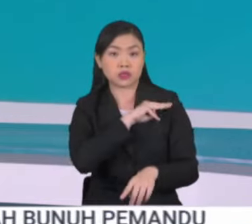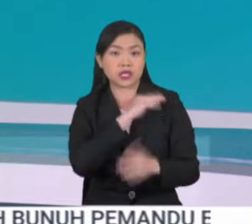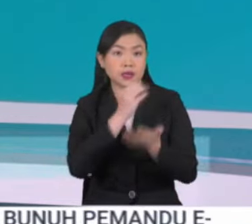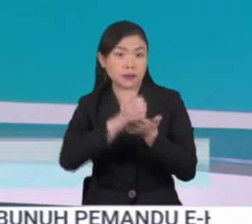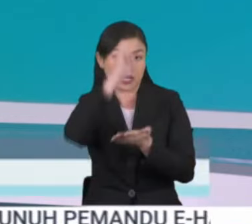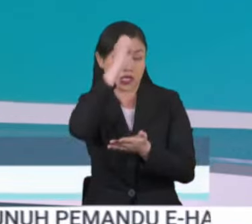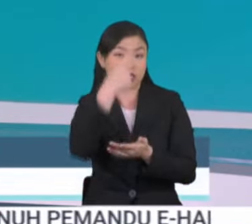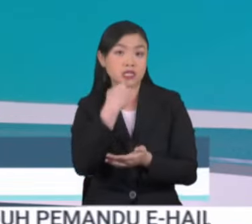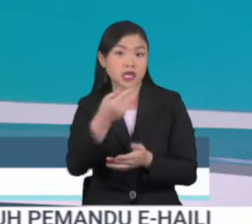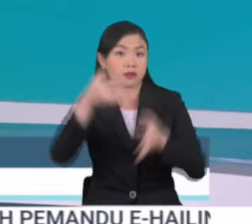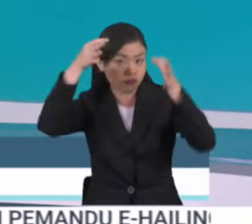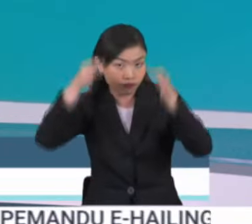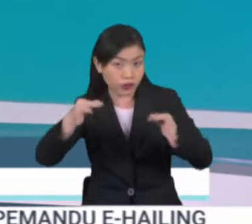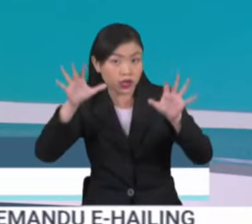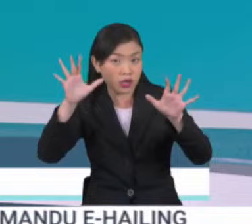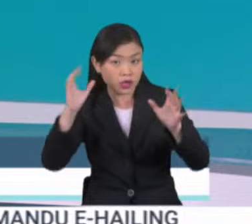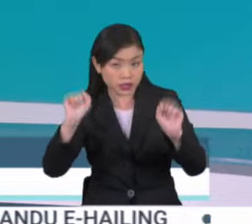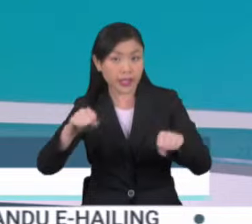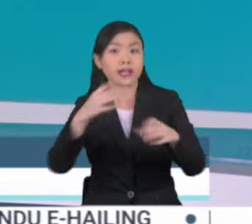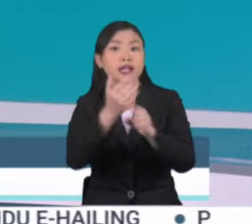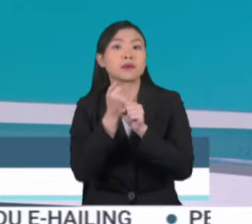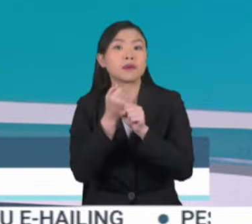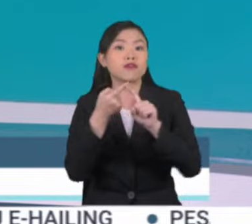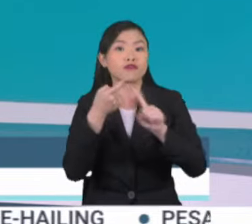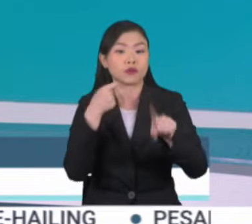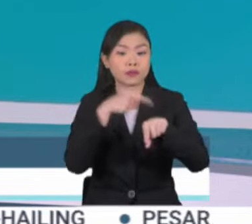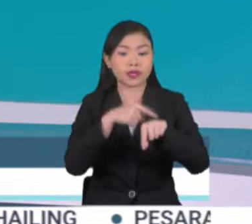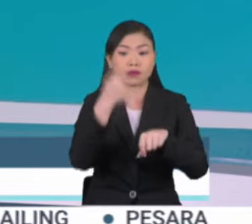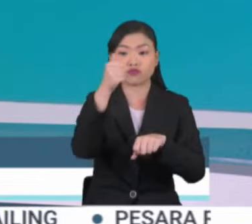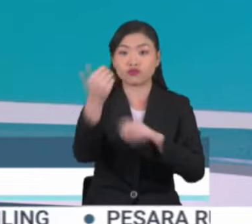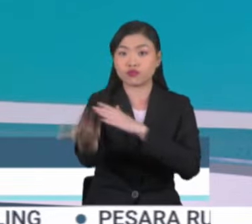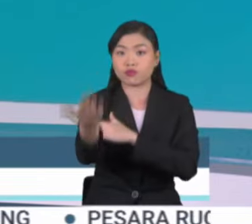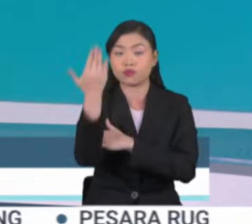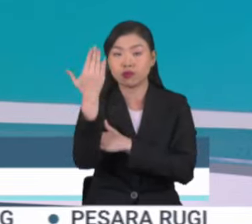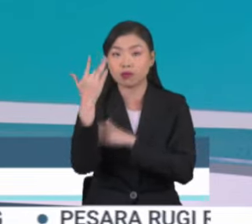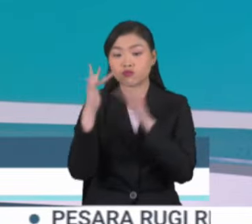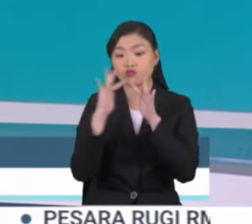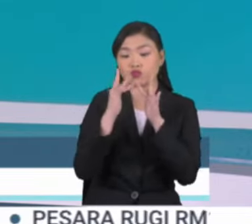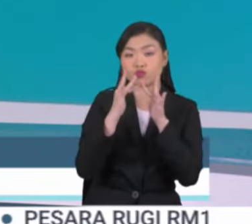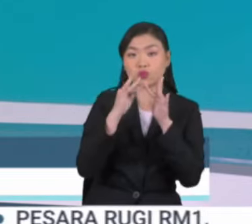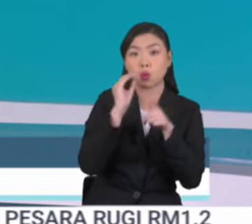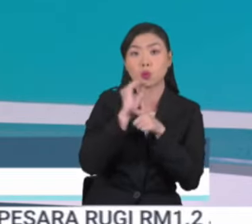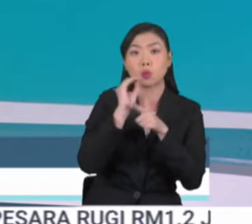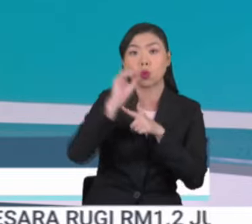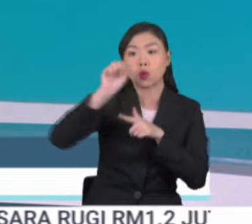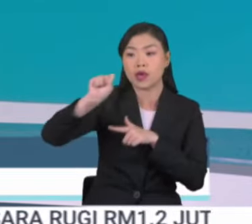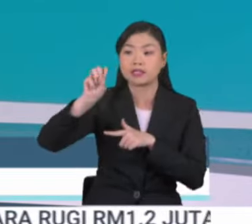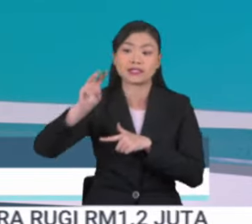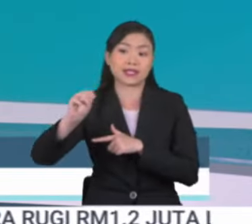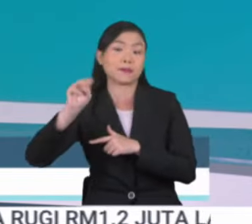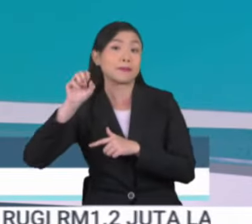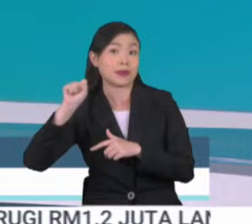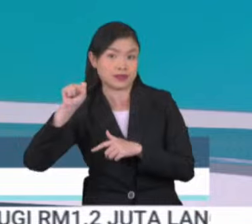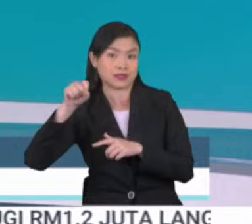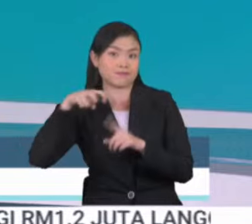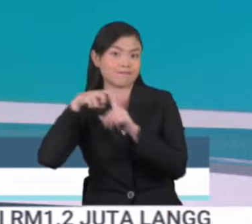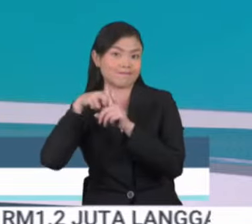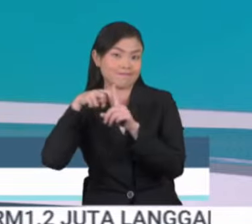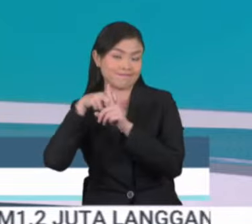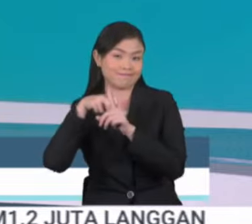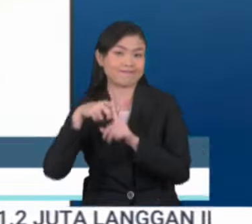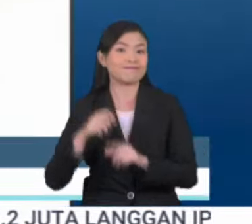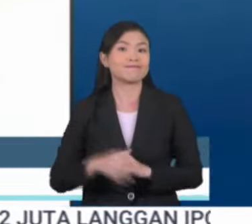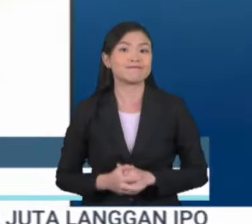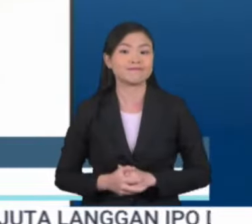memaklumkan keputusan boleh diperolehi bermula 10 pagi secara dalam talian atau menerusi sistem pesanan ringkas SMS.